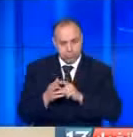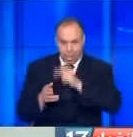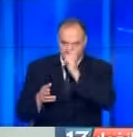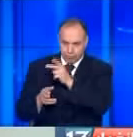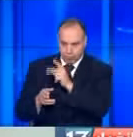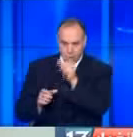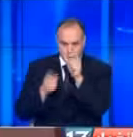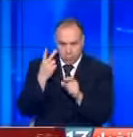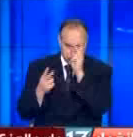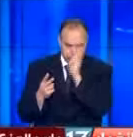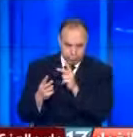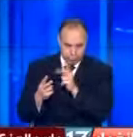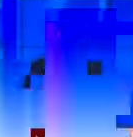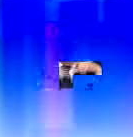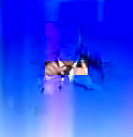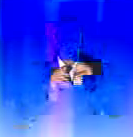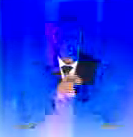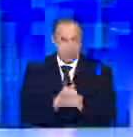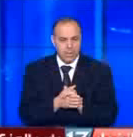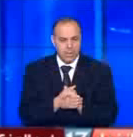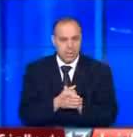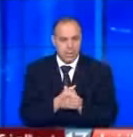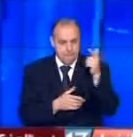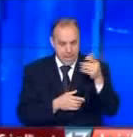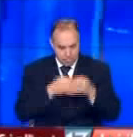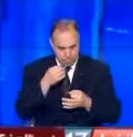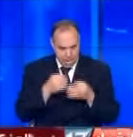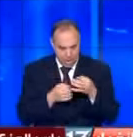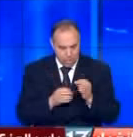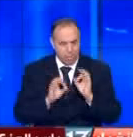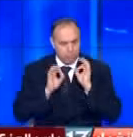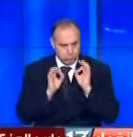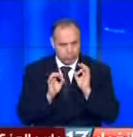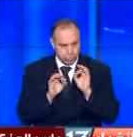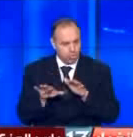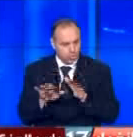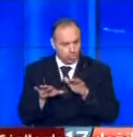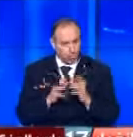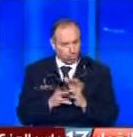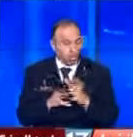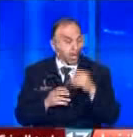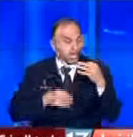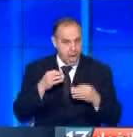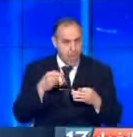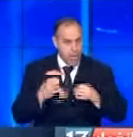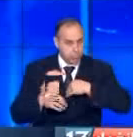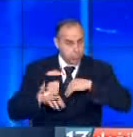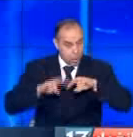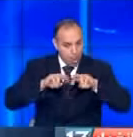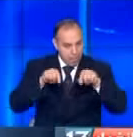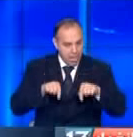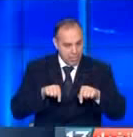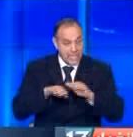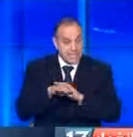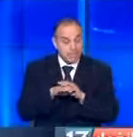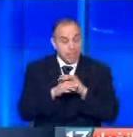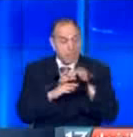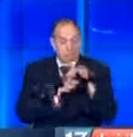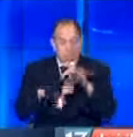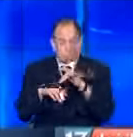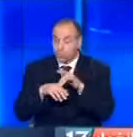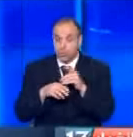اللي صار بين الطرف. سيد مدير عام شركة الطيران التونسية الخطوط التونسية، نود لو تذكر